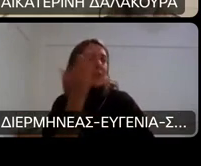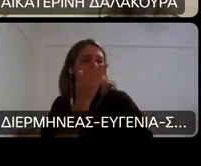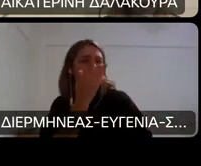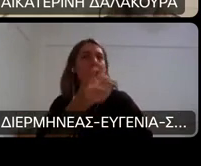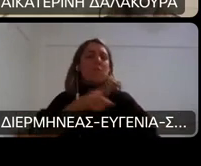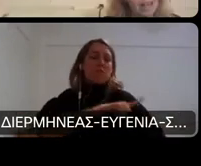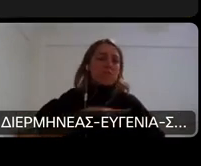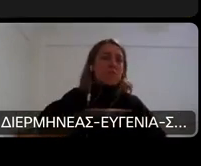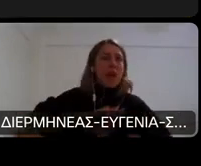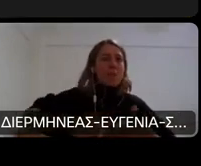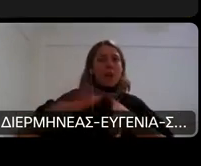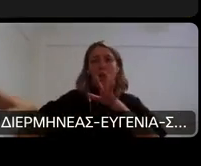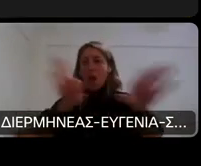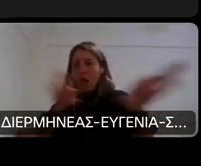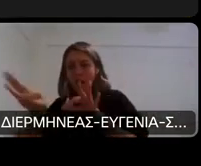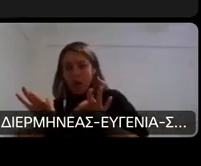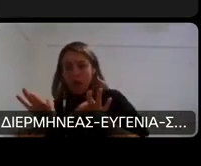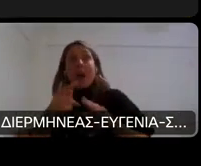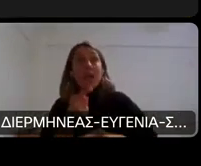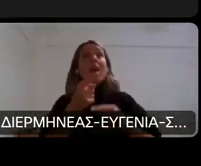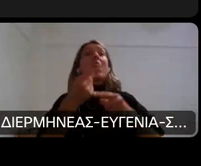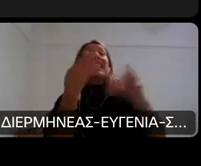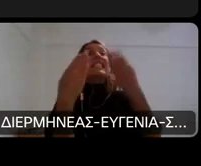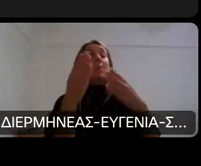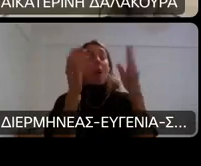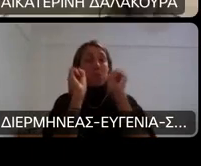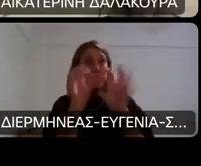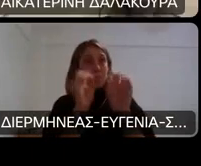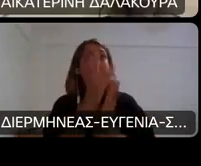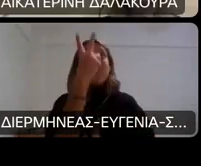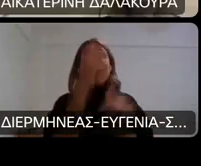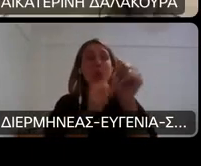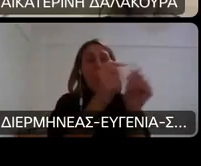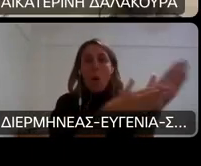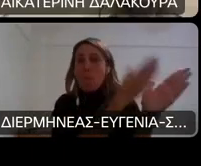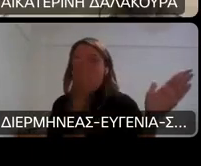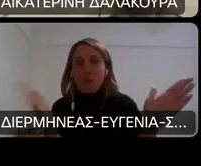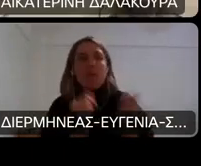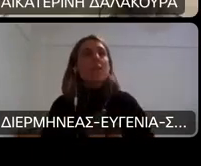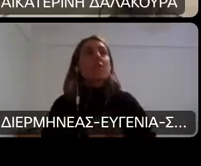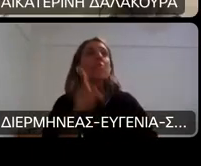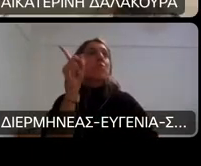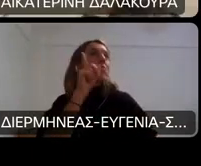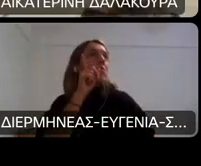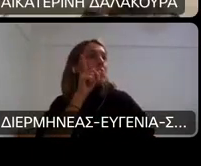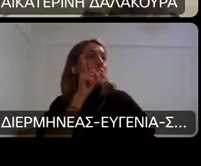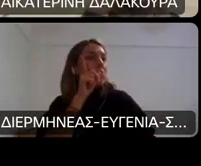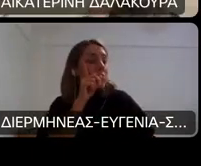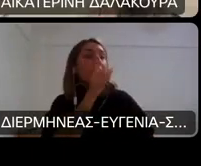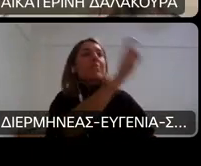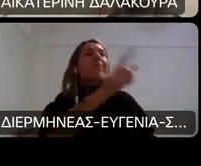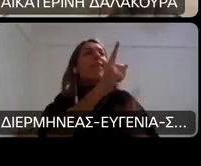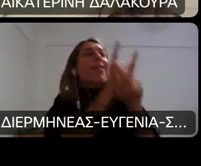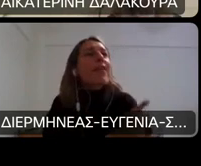υπαλλήλους. Και οργανώθηκε ένα σεμινάριο, το οποίο κρατούσε 2 μήνες, είχε προσκεκλημένους και προσκεκλημένες, όπως βλέπετε, ειδικούς